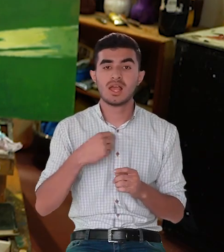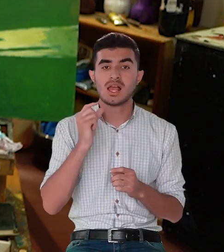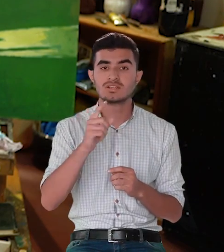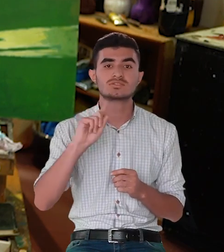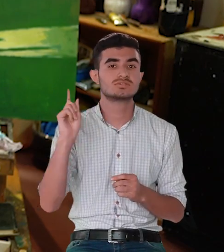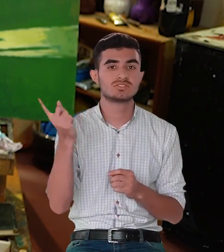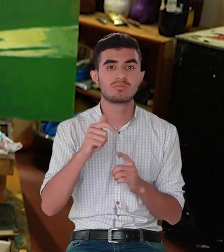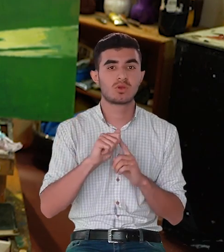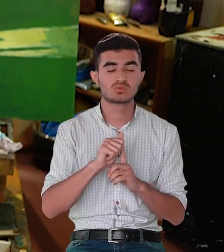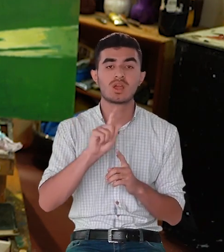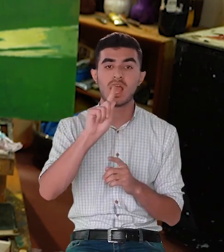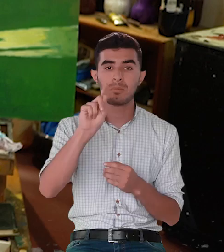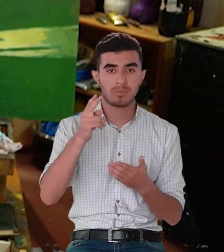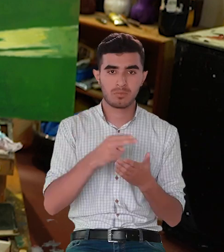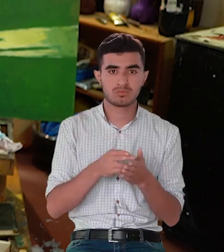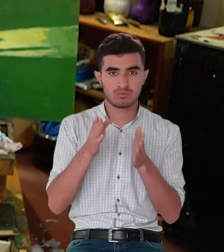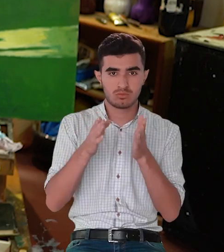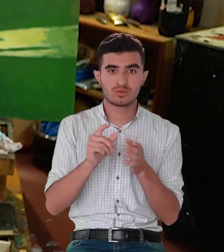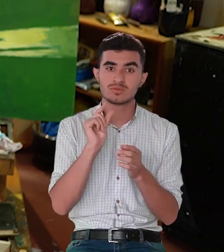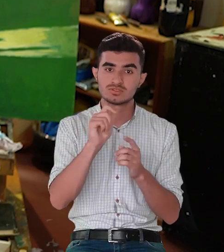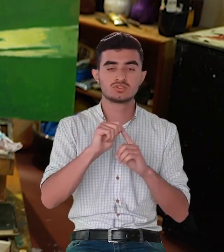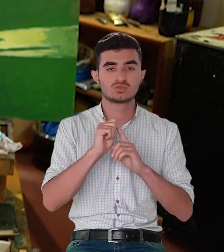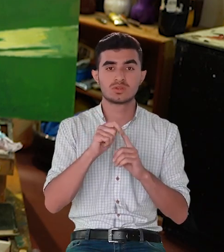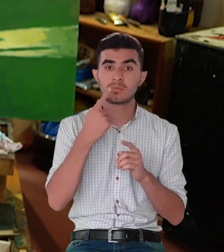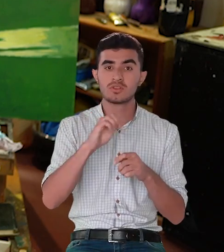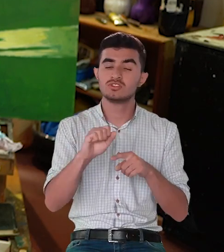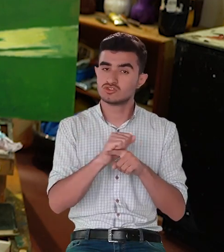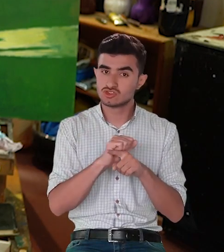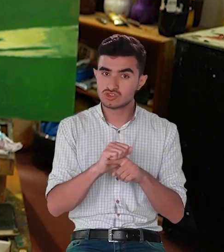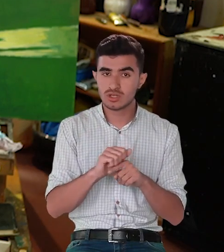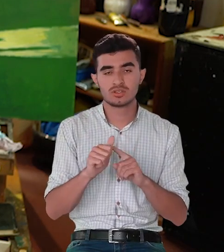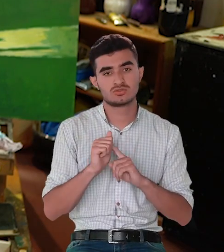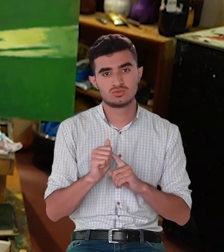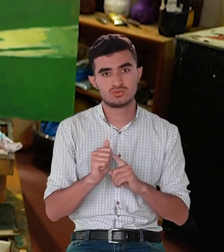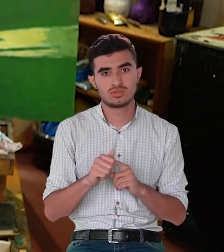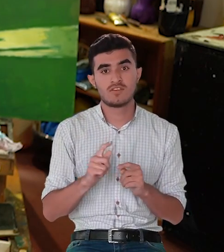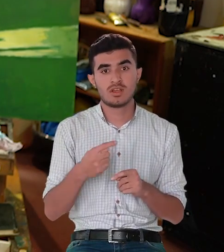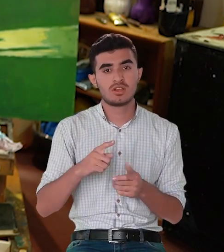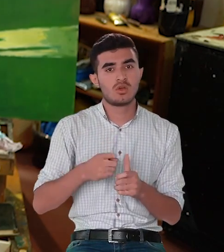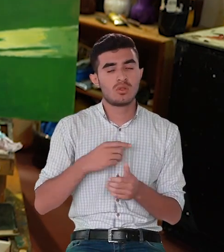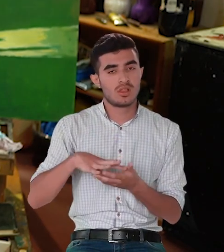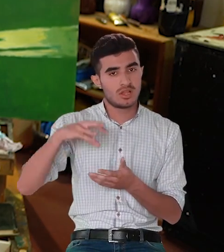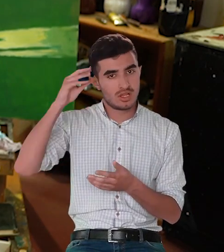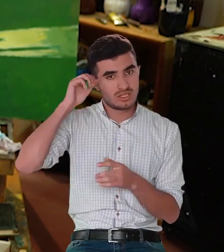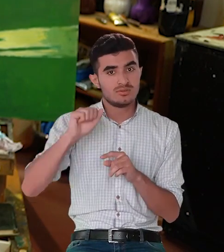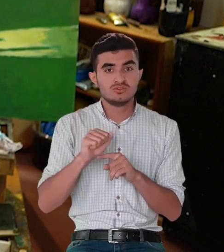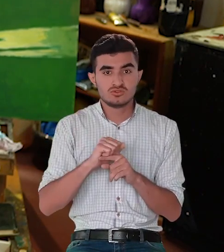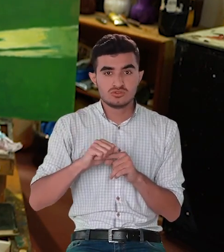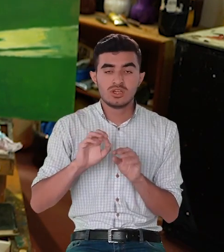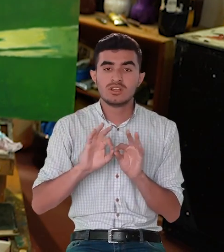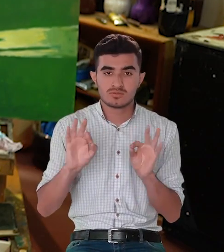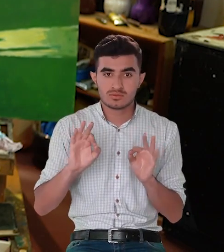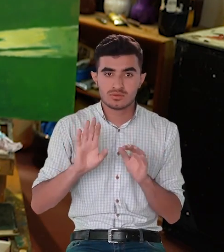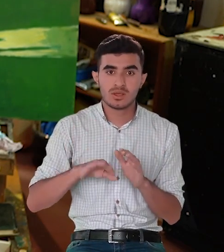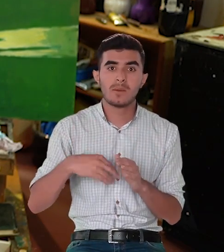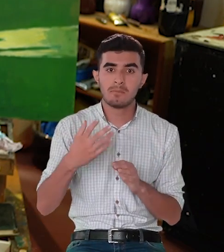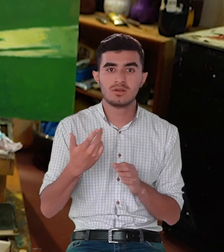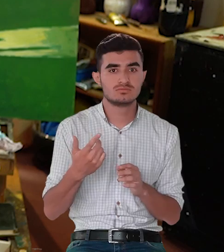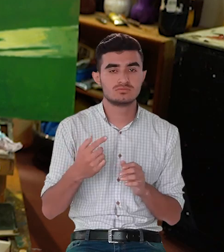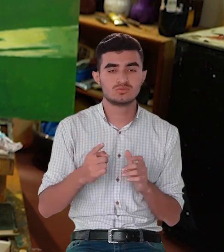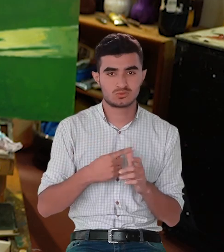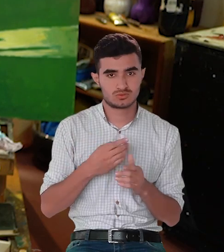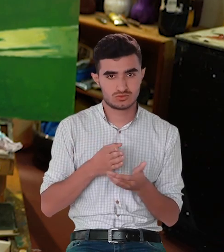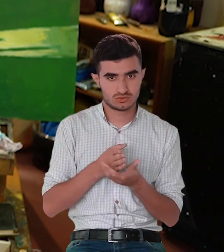جس سے اس فیلڈ میں آنا ہے اس کو پراپر ٹریننگ ملنی چاہیے، وہ جائے اپنی، پھر اس کے بعد جو چوائس اس کا